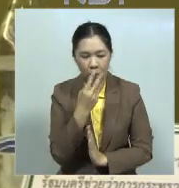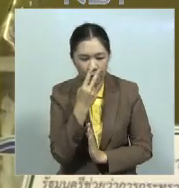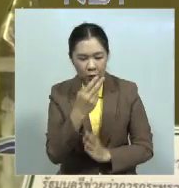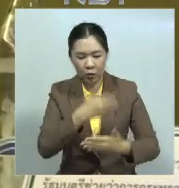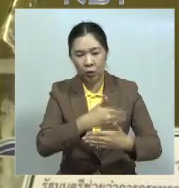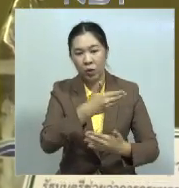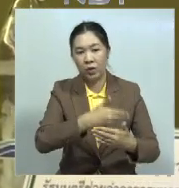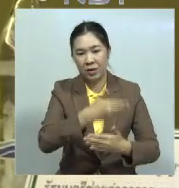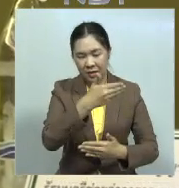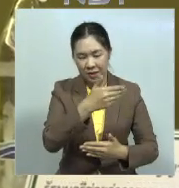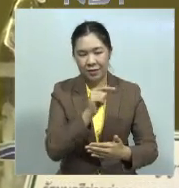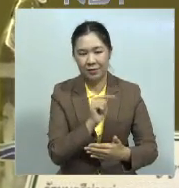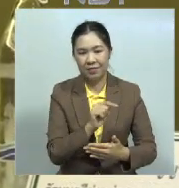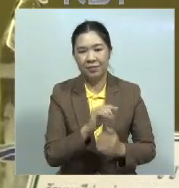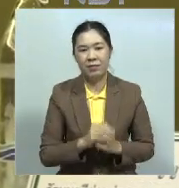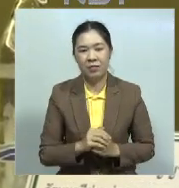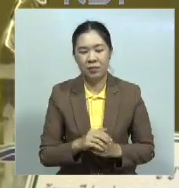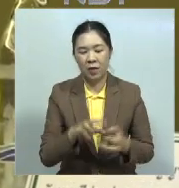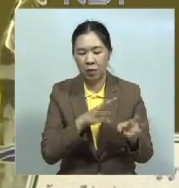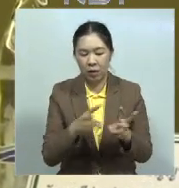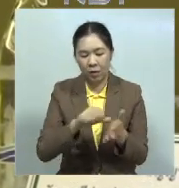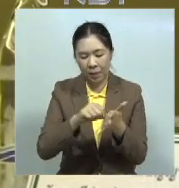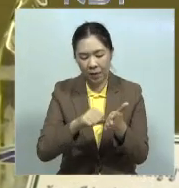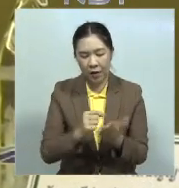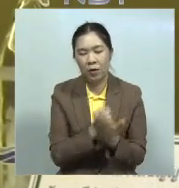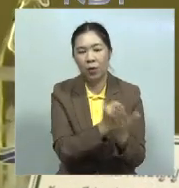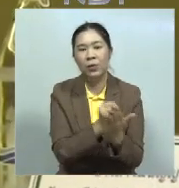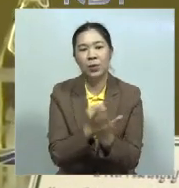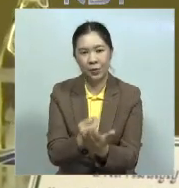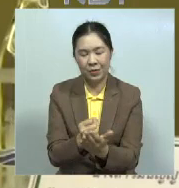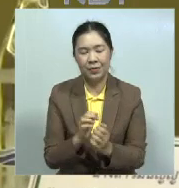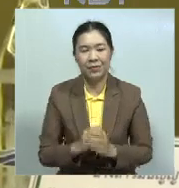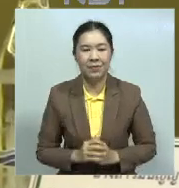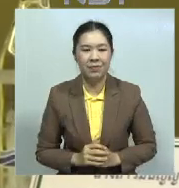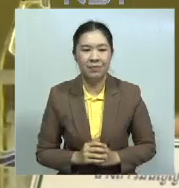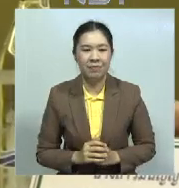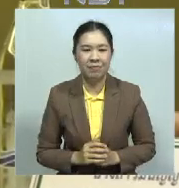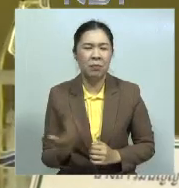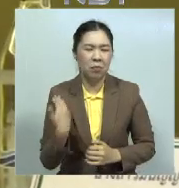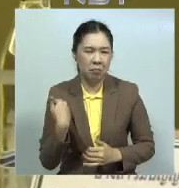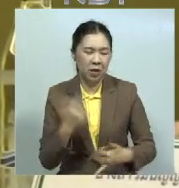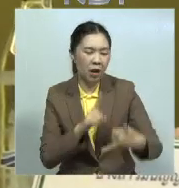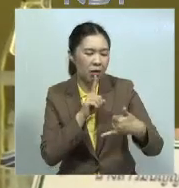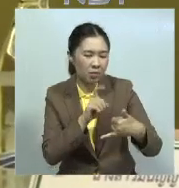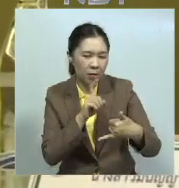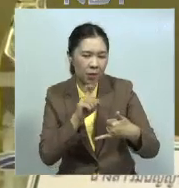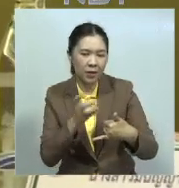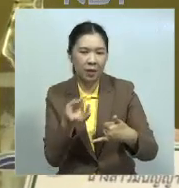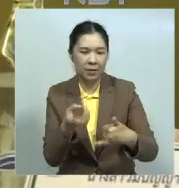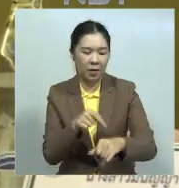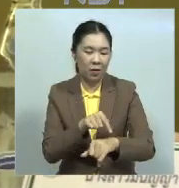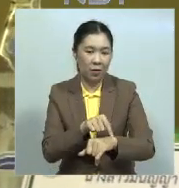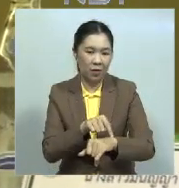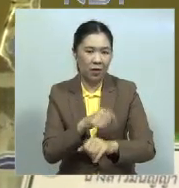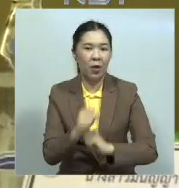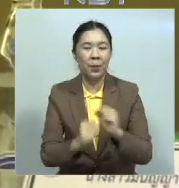ของเขื่อนภูมิพลและเขื่อนสิริกิติ์เพื่อจะได้หามาตรการมาช่วยเหลือเกษตรกรต่อไปค่ะ หลายข้อซักถามท่านย้ำแล้วว่าไม่นานภาย